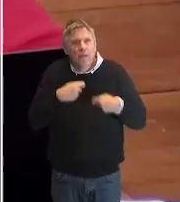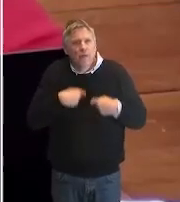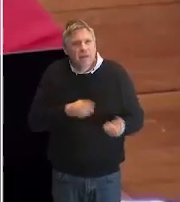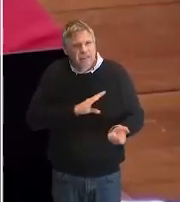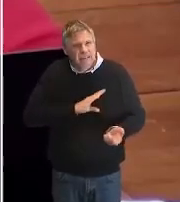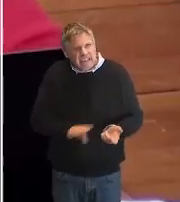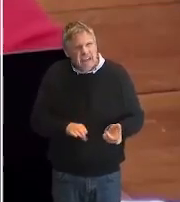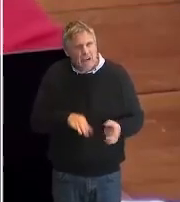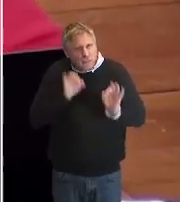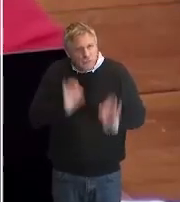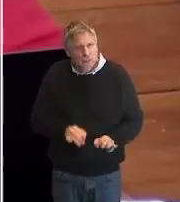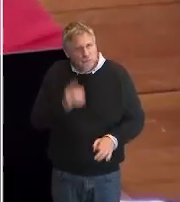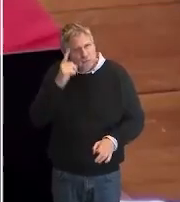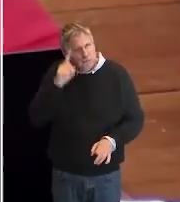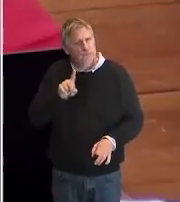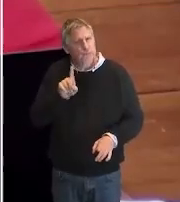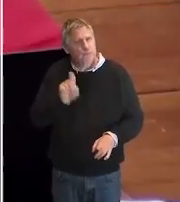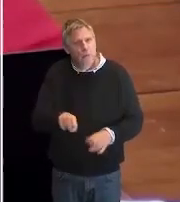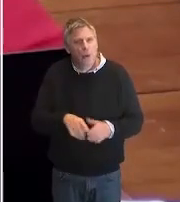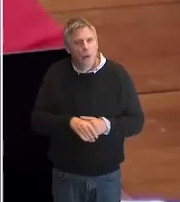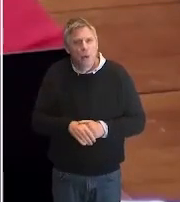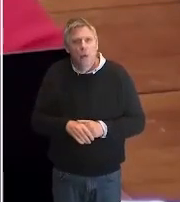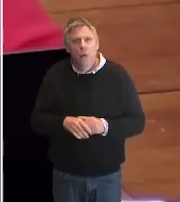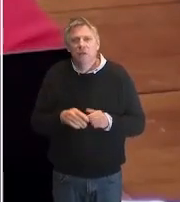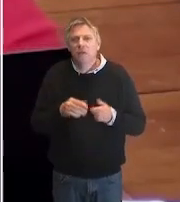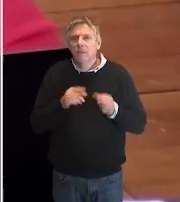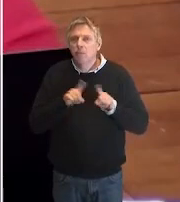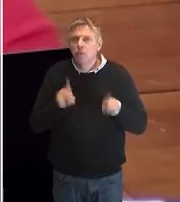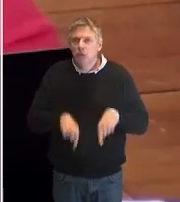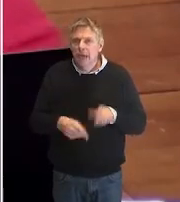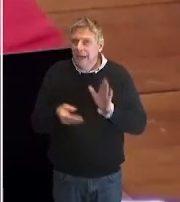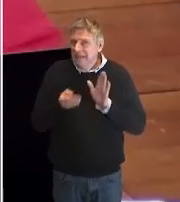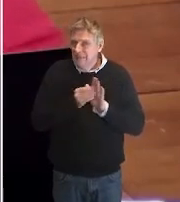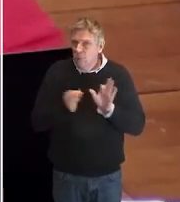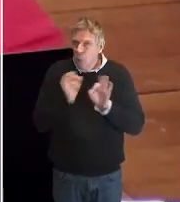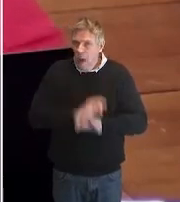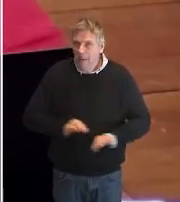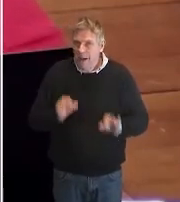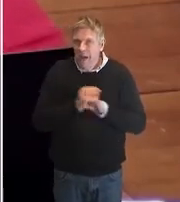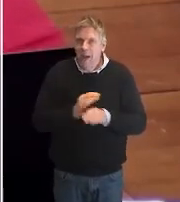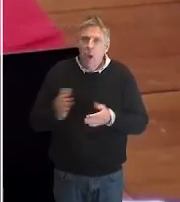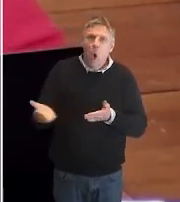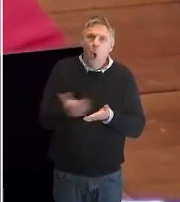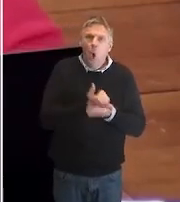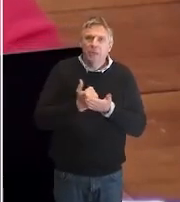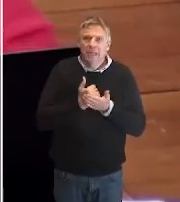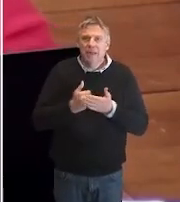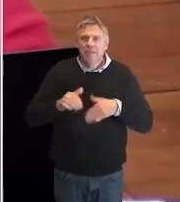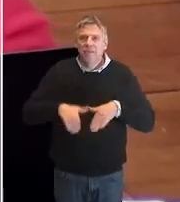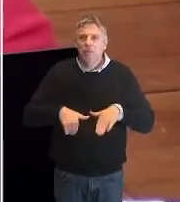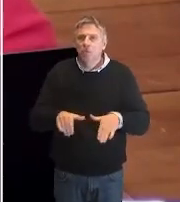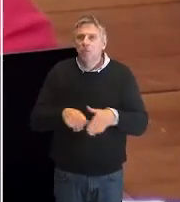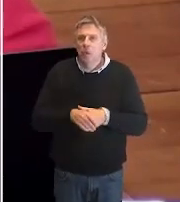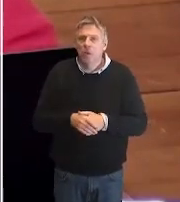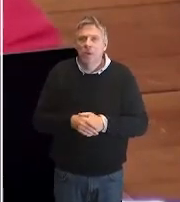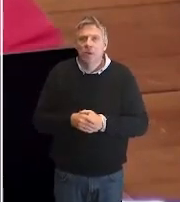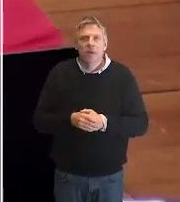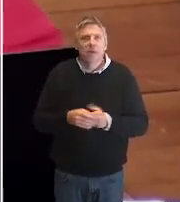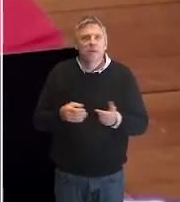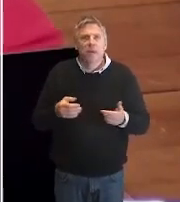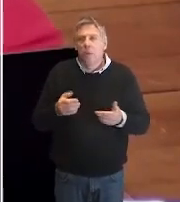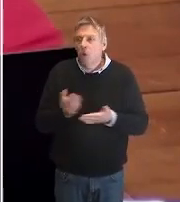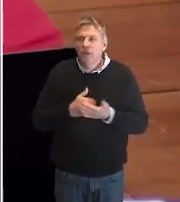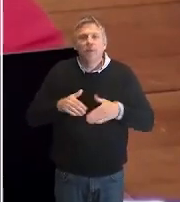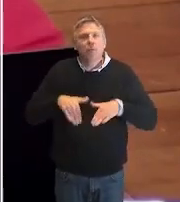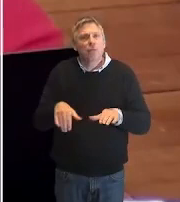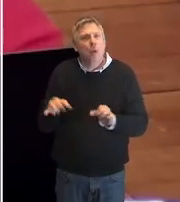ailleurs, la non-inscription dans votre budget d'une recette, cette fois-ci de fonctionnement, qui, elle, pour le coup, est certaine, je